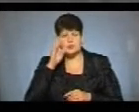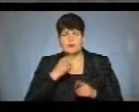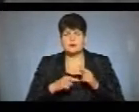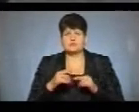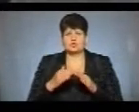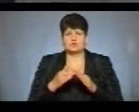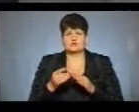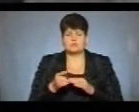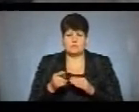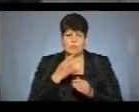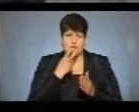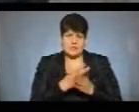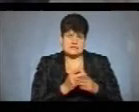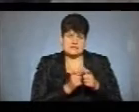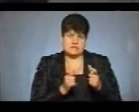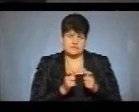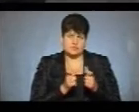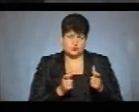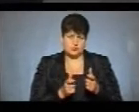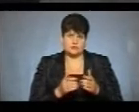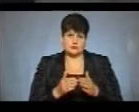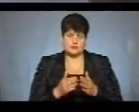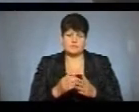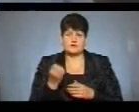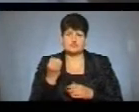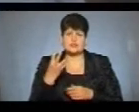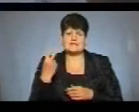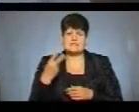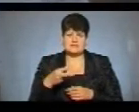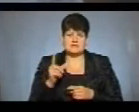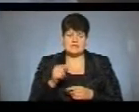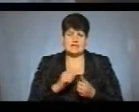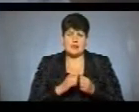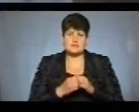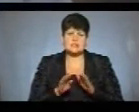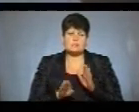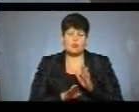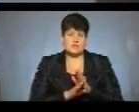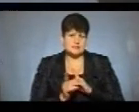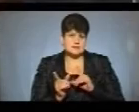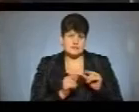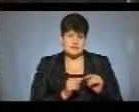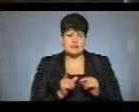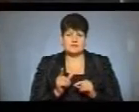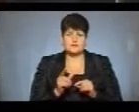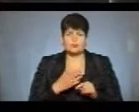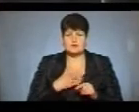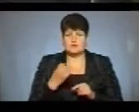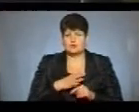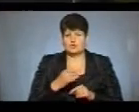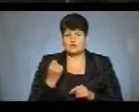показує квиток на автобус Кам'янець-Подільський-Тернопіль. Автобус був на 14.20, Кам'янець-Подільський. Їхав в мене було 13-те